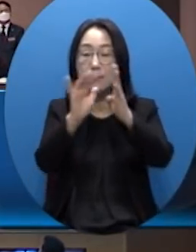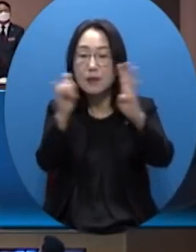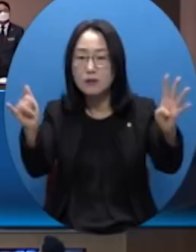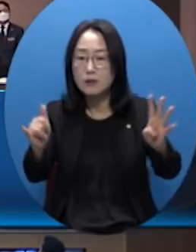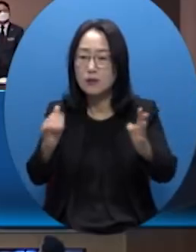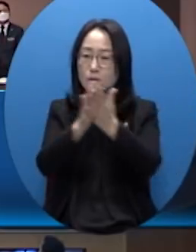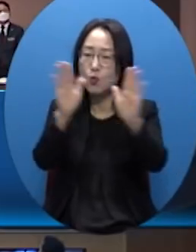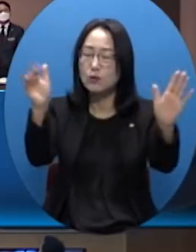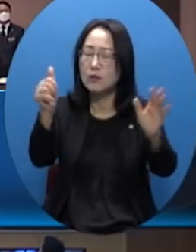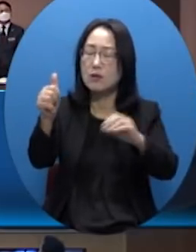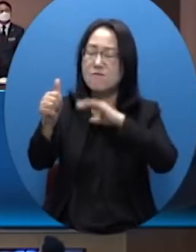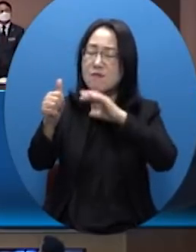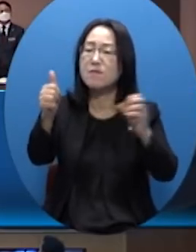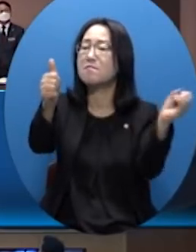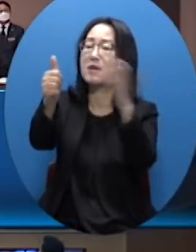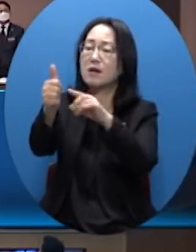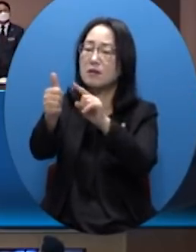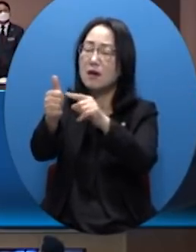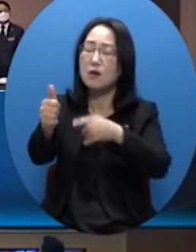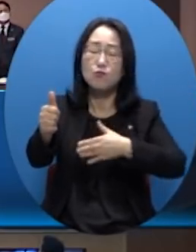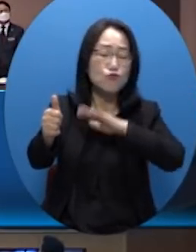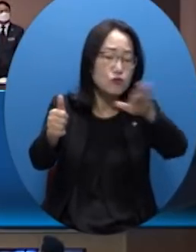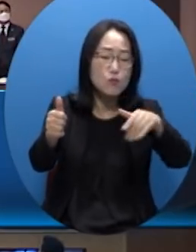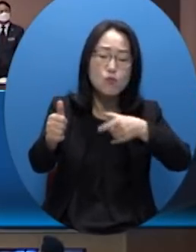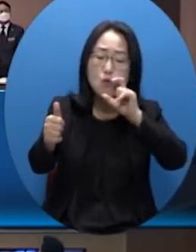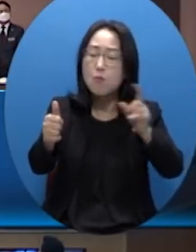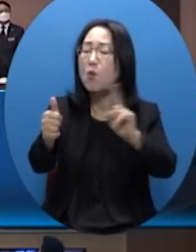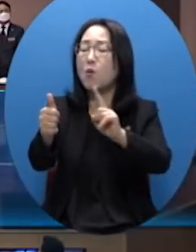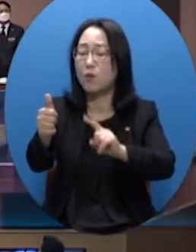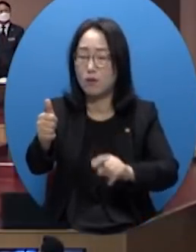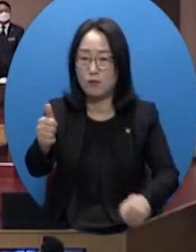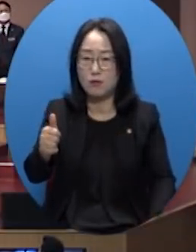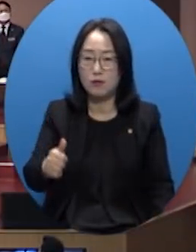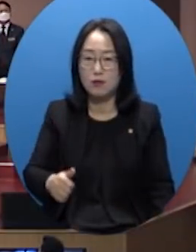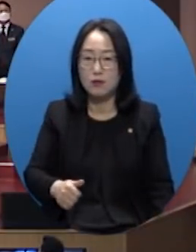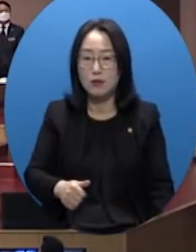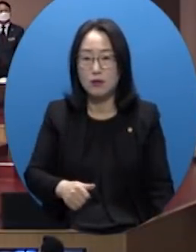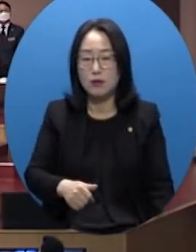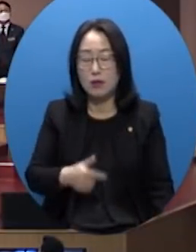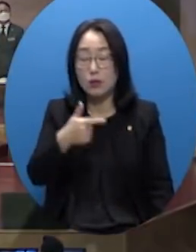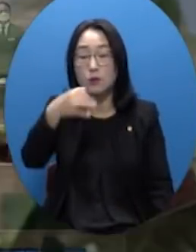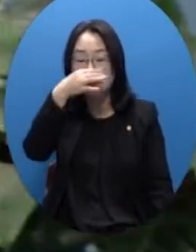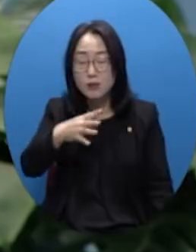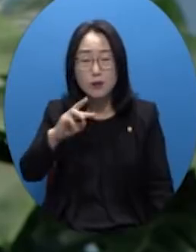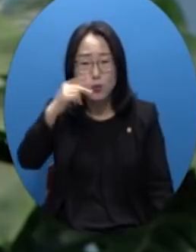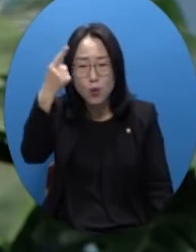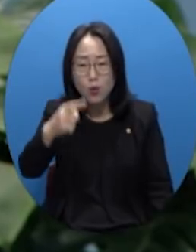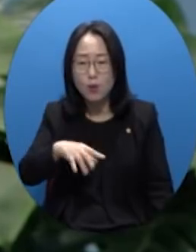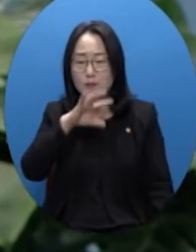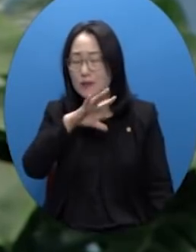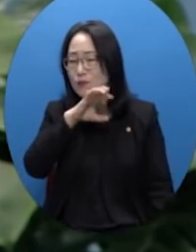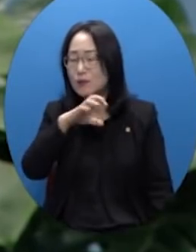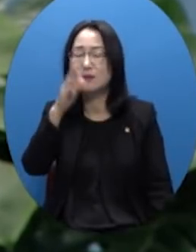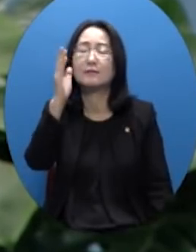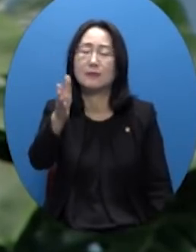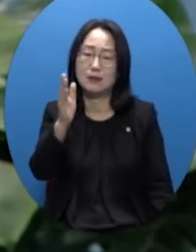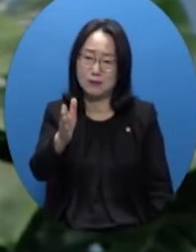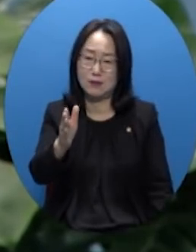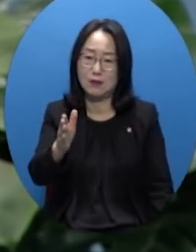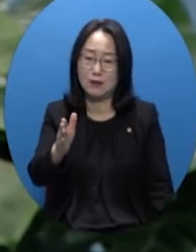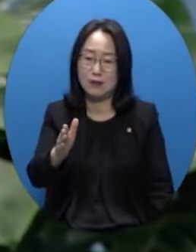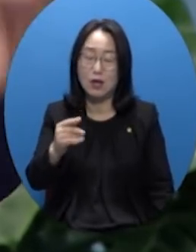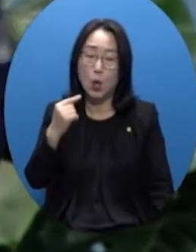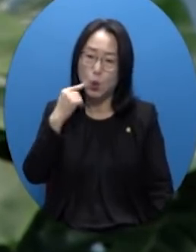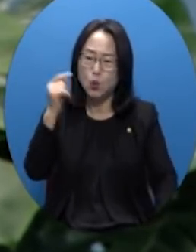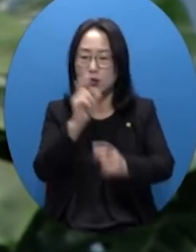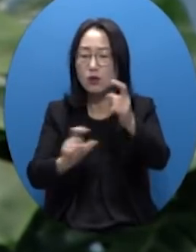모세에게 원망하여 데 우리가 무엇을 마실까 하매 아무리 힘들고 어려워도 원망과 불평을 하면 안됩니다 옴마 불평은 오히려 2